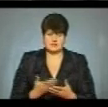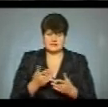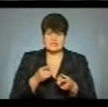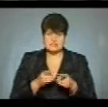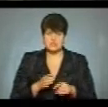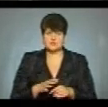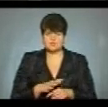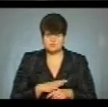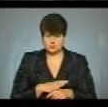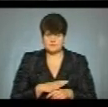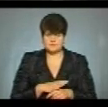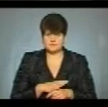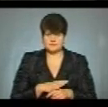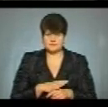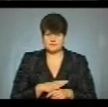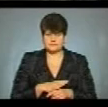дійсно був